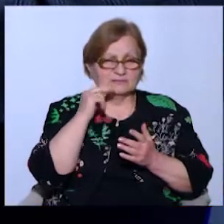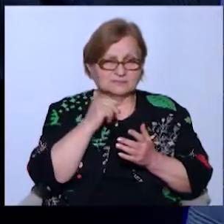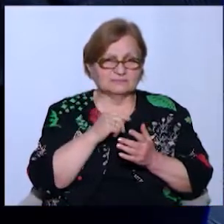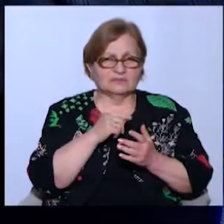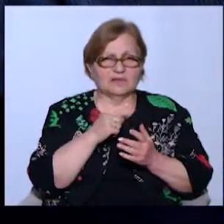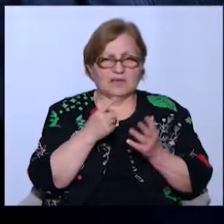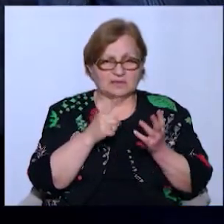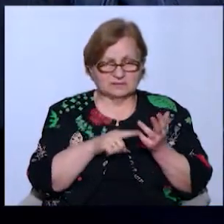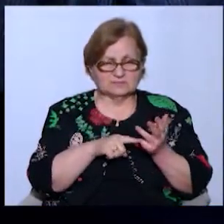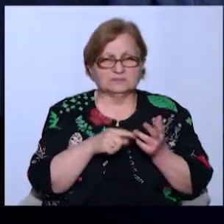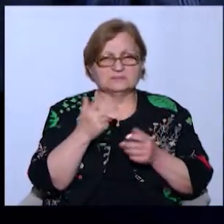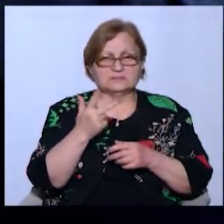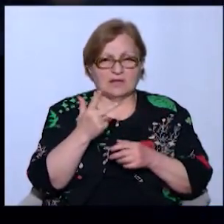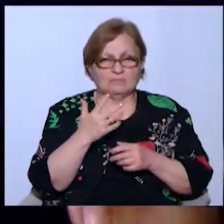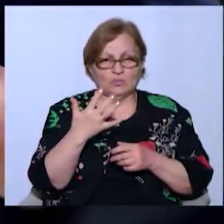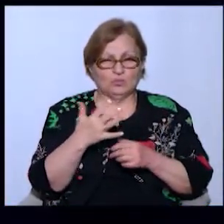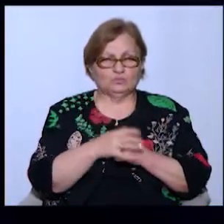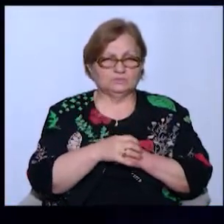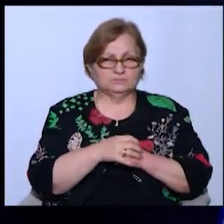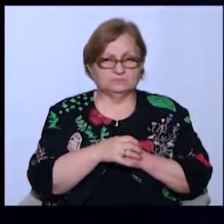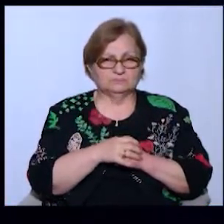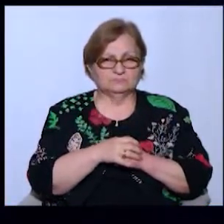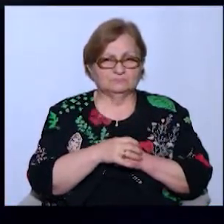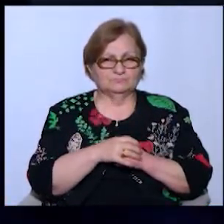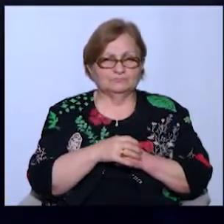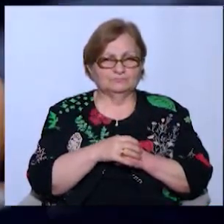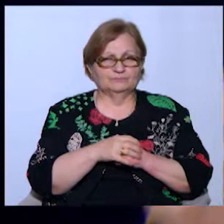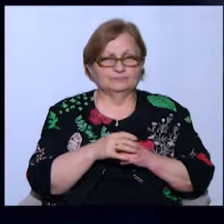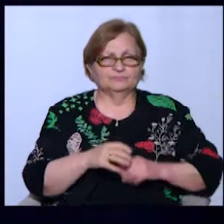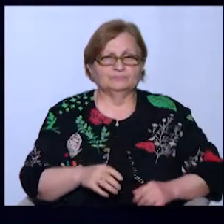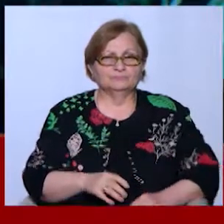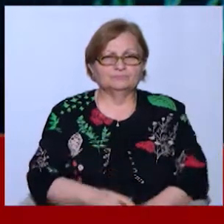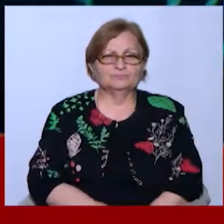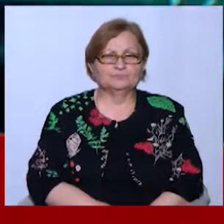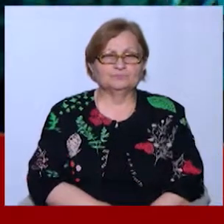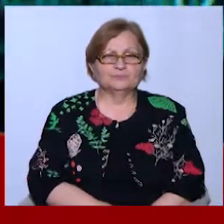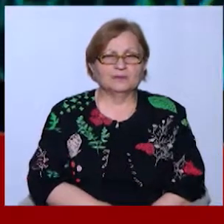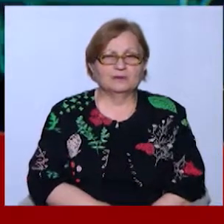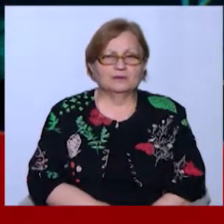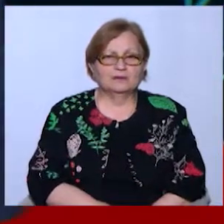გვინდა? 1-ის, 3-ის ან 5-ის, ისე მაგით შემთხვევით წერ.